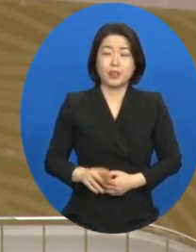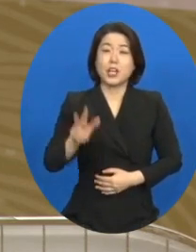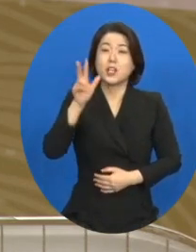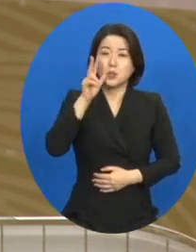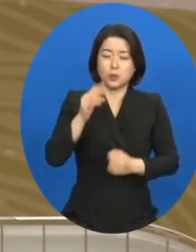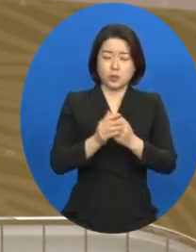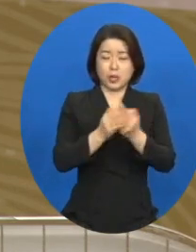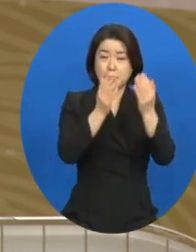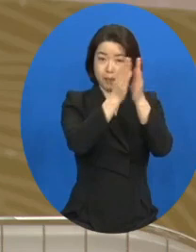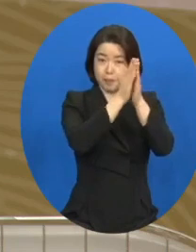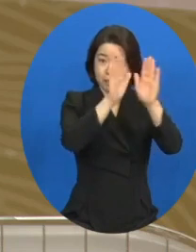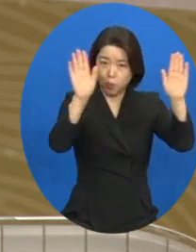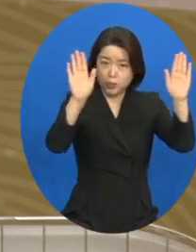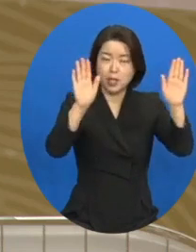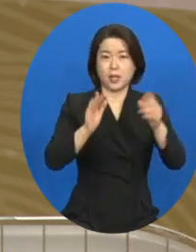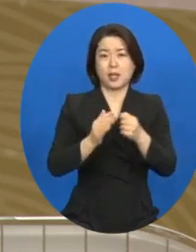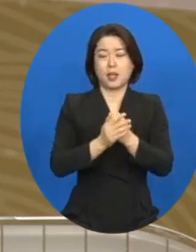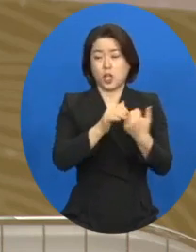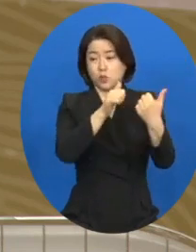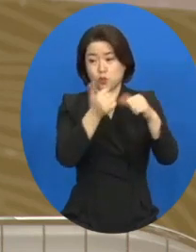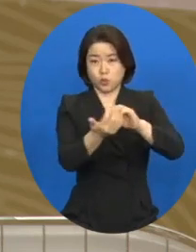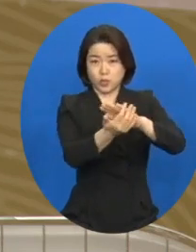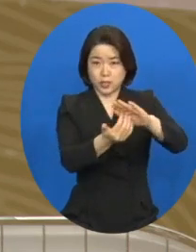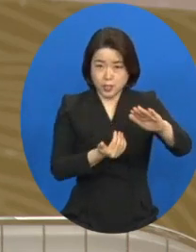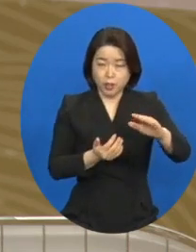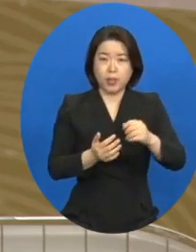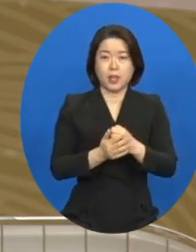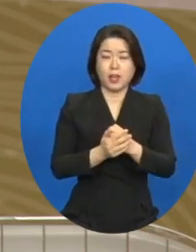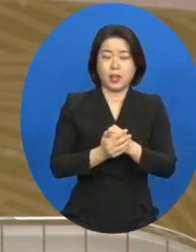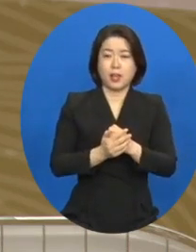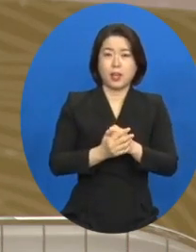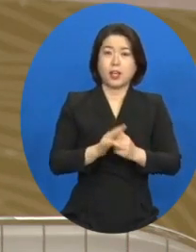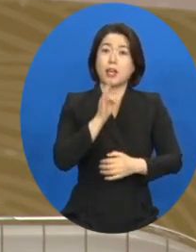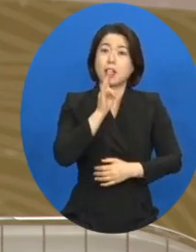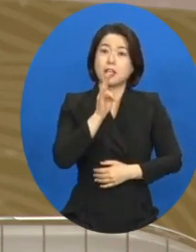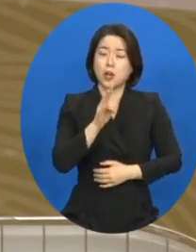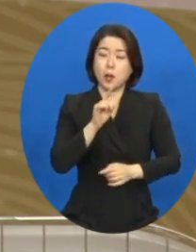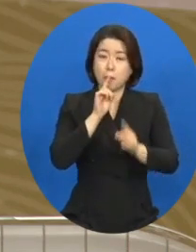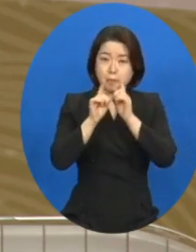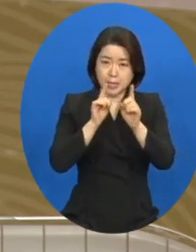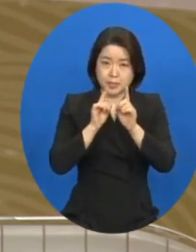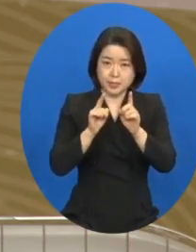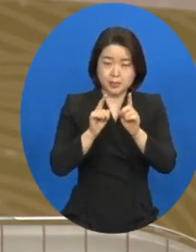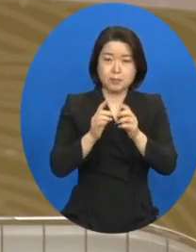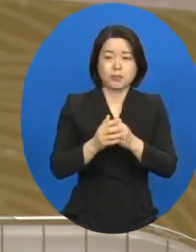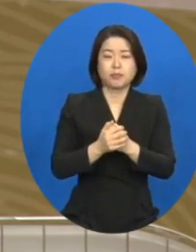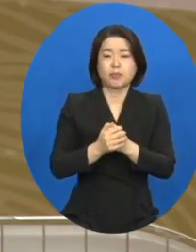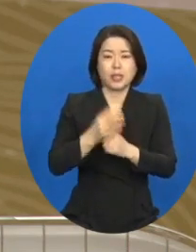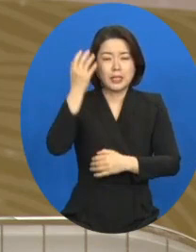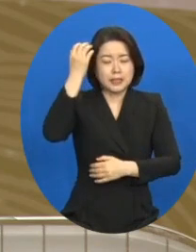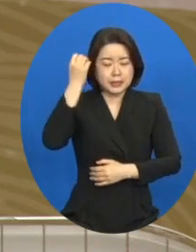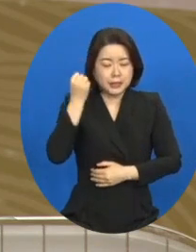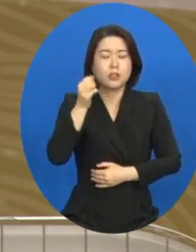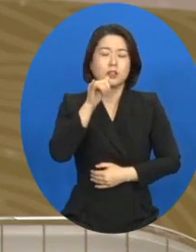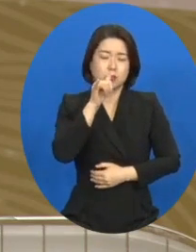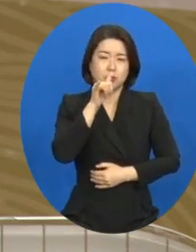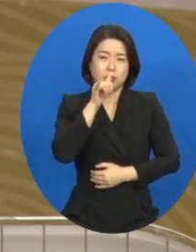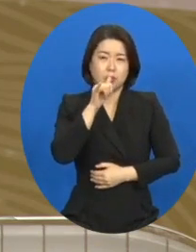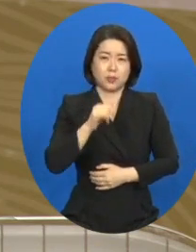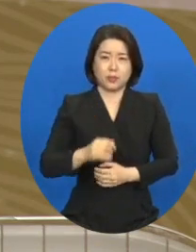여호수아는 모세가 죽기 전에 예언했던 그 말씀을 기억했던 거예요.